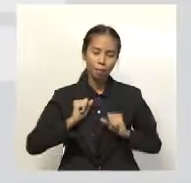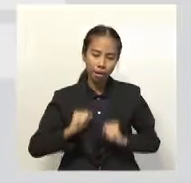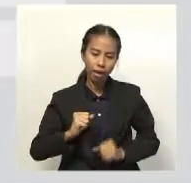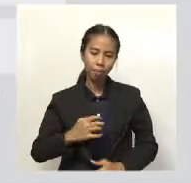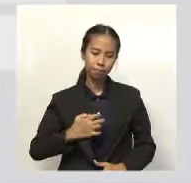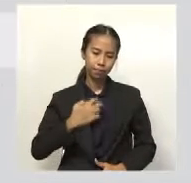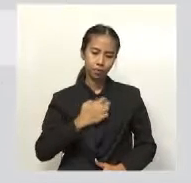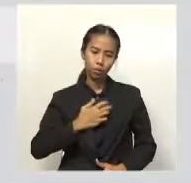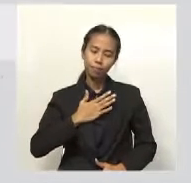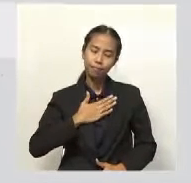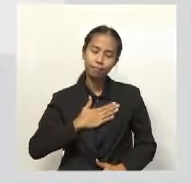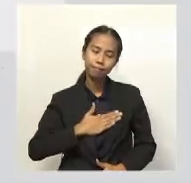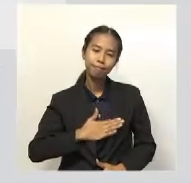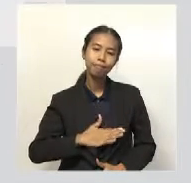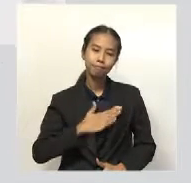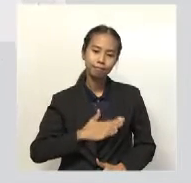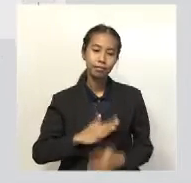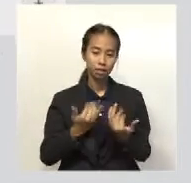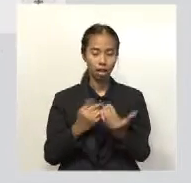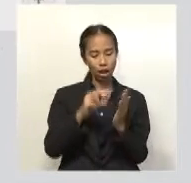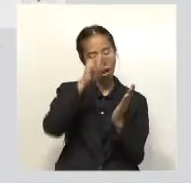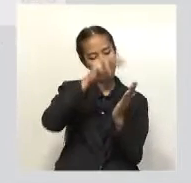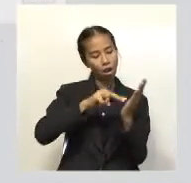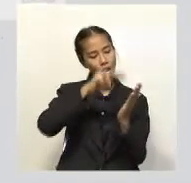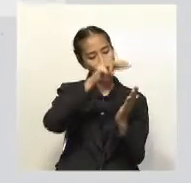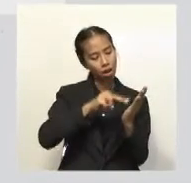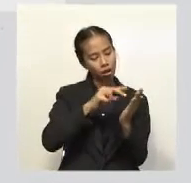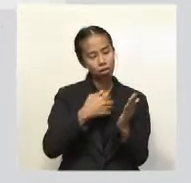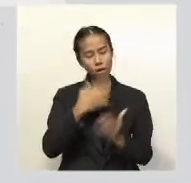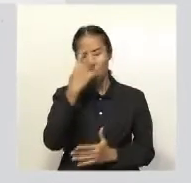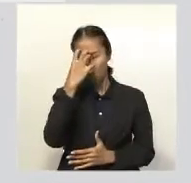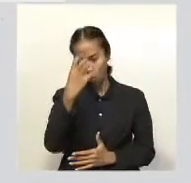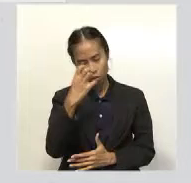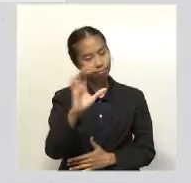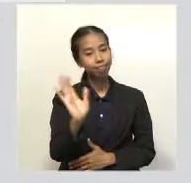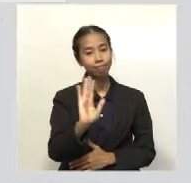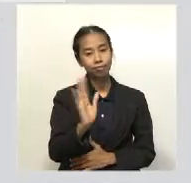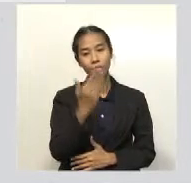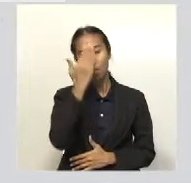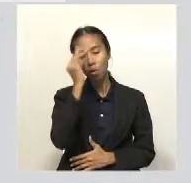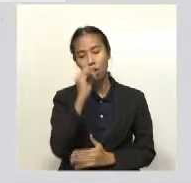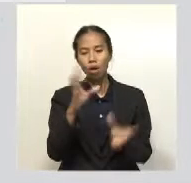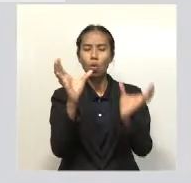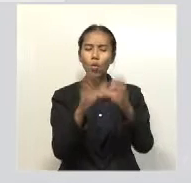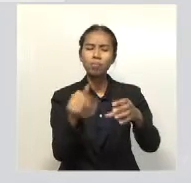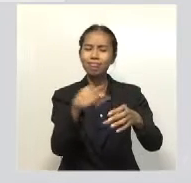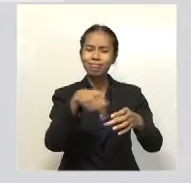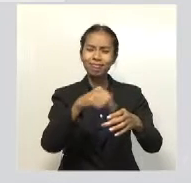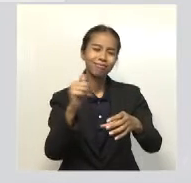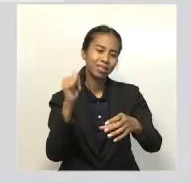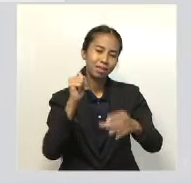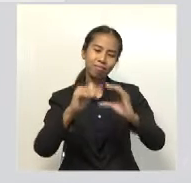ที่สุดแล้วแม้กระทั่งอ่านสื่อโซเชียลมีเดียก็ไม่ได้มีอารมณ์โมโหเนื่องจากเป็นคนกลุ่มเดิมๆ